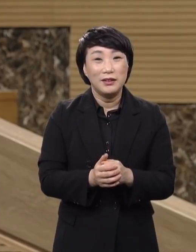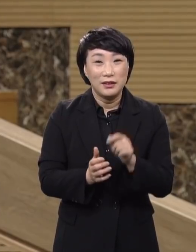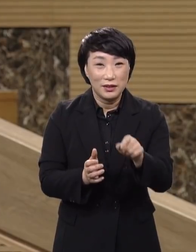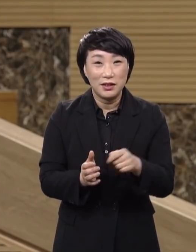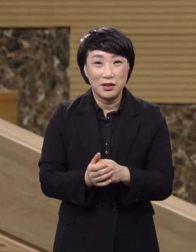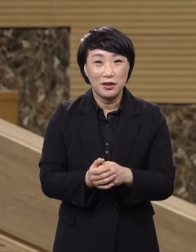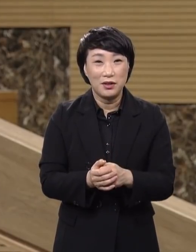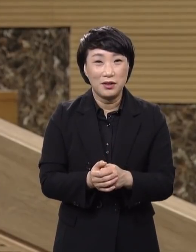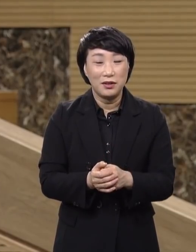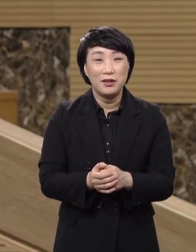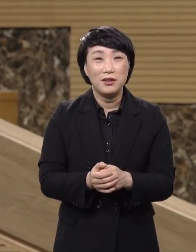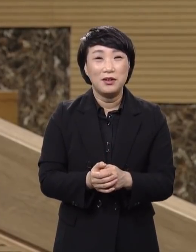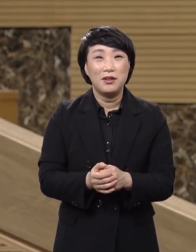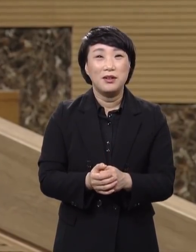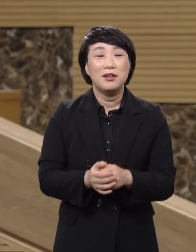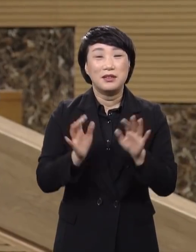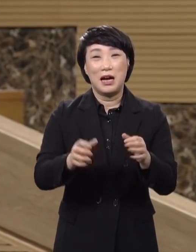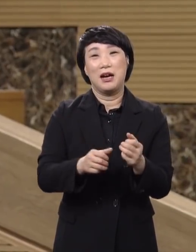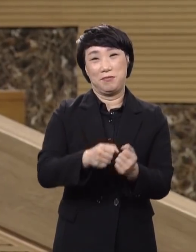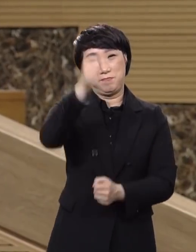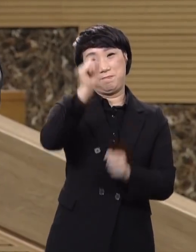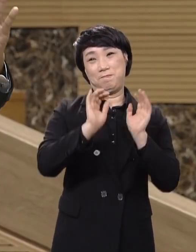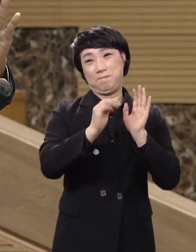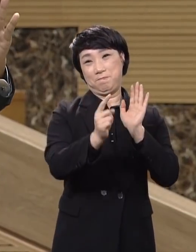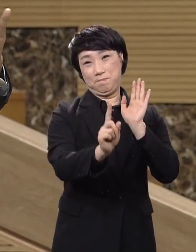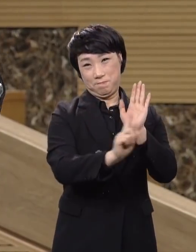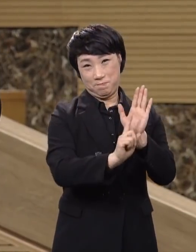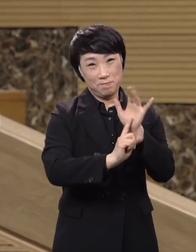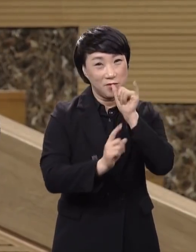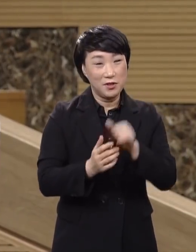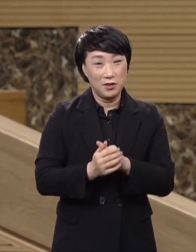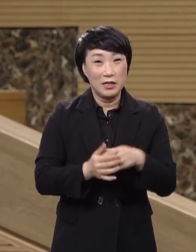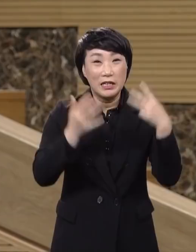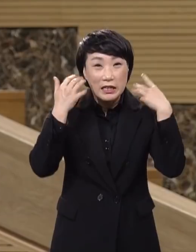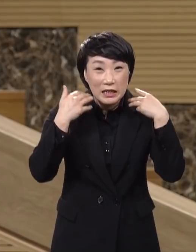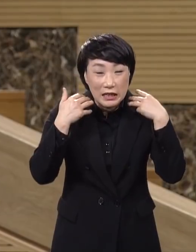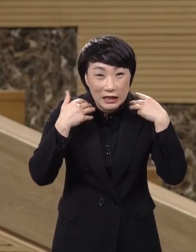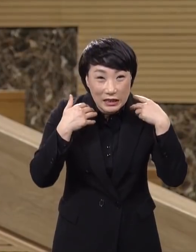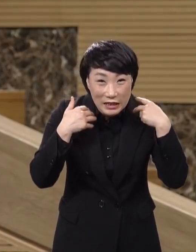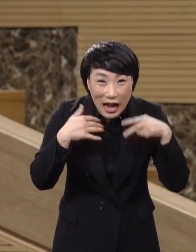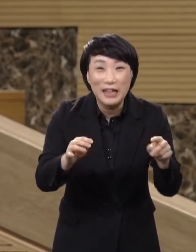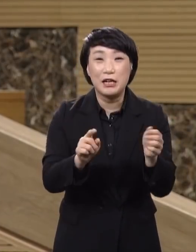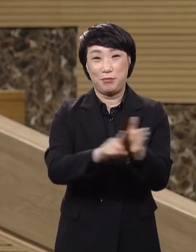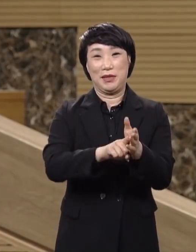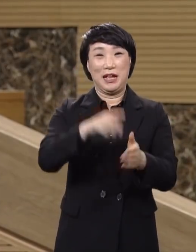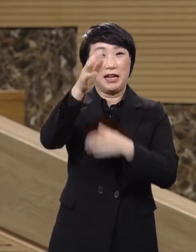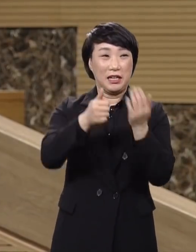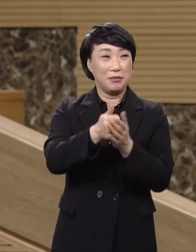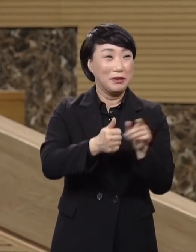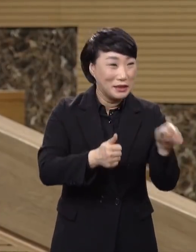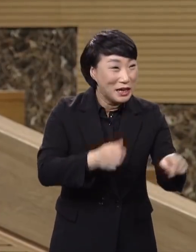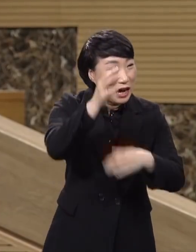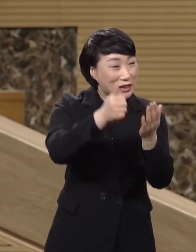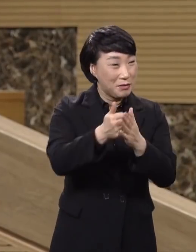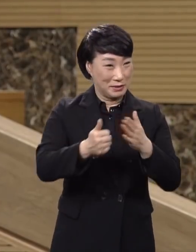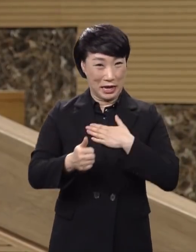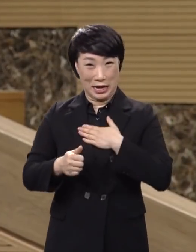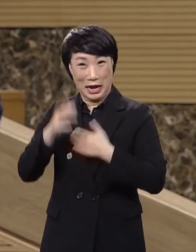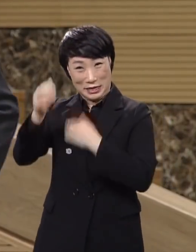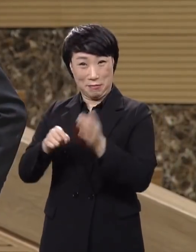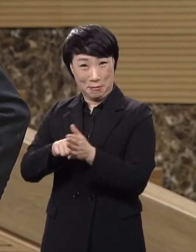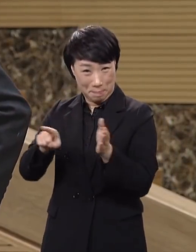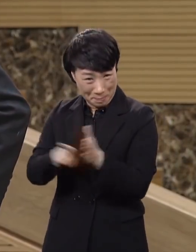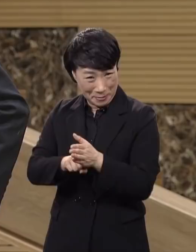뭐라고 조서를 내렸습니까? 다니엘이 믿는 그 하나님, 너희 하나님 나의 하나님으로 믿어야 된다.